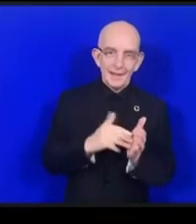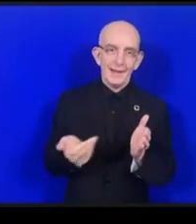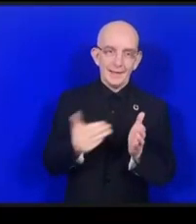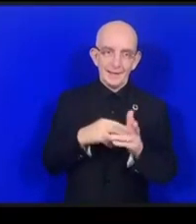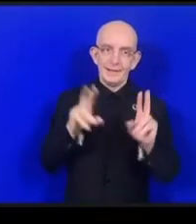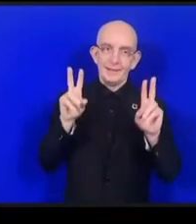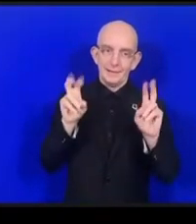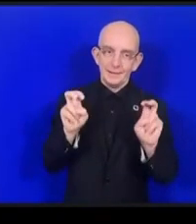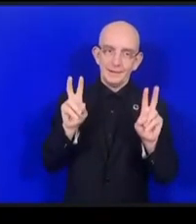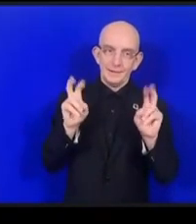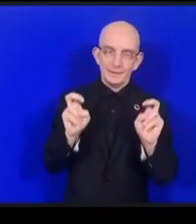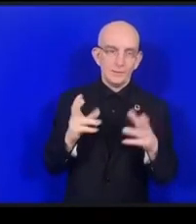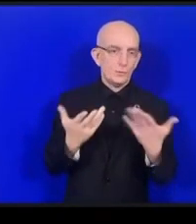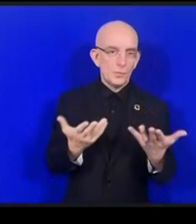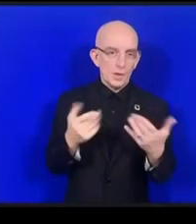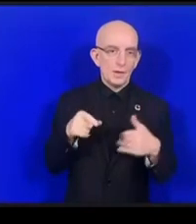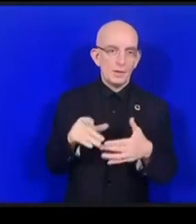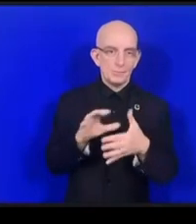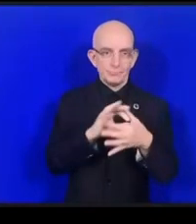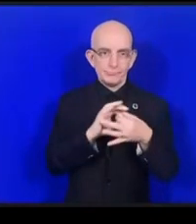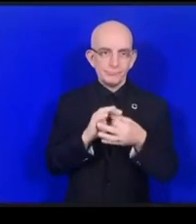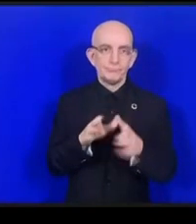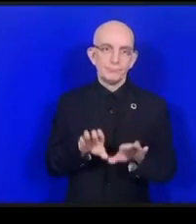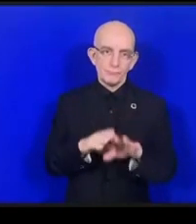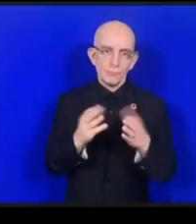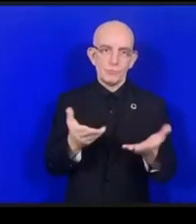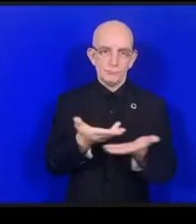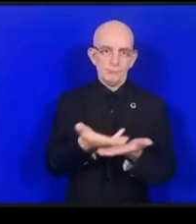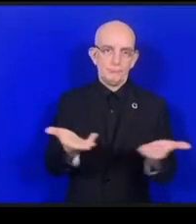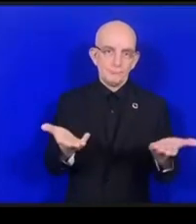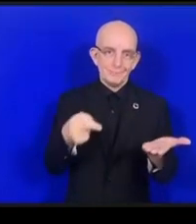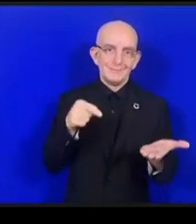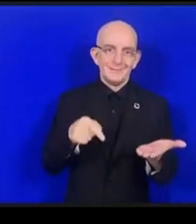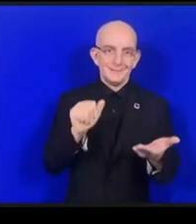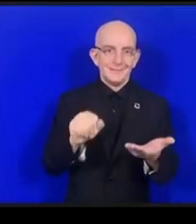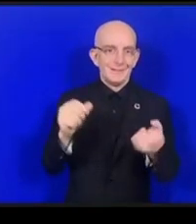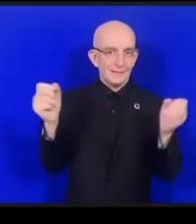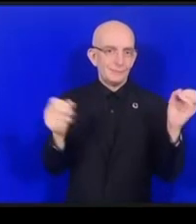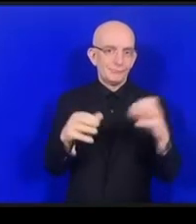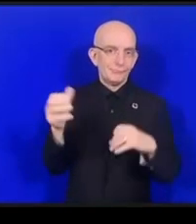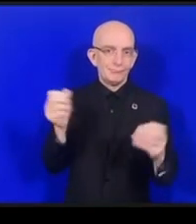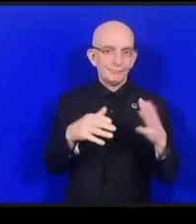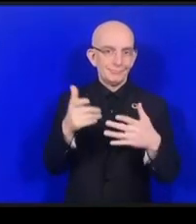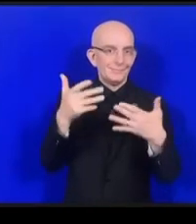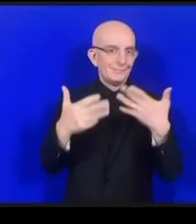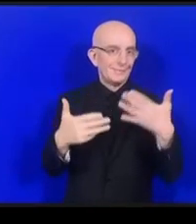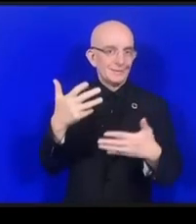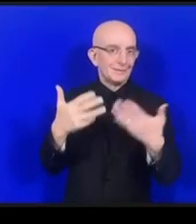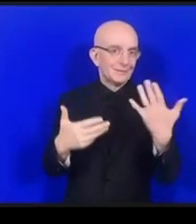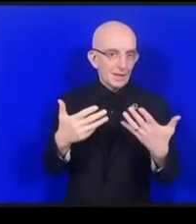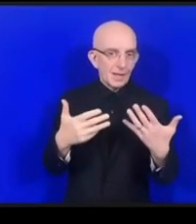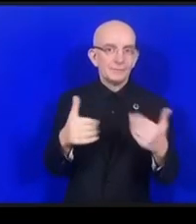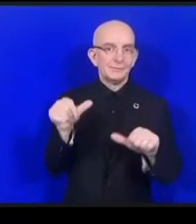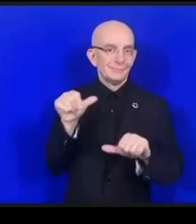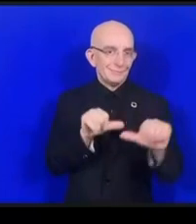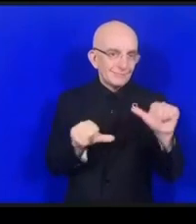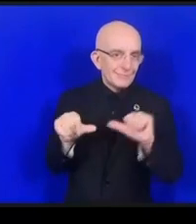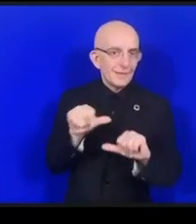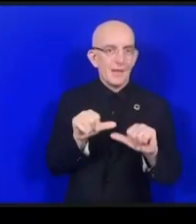идёт об открытой науке открытом доступу в неконтролируемой в свободной среде свободный